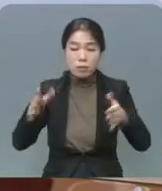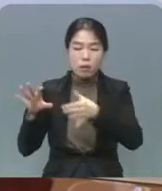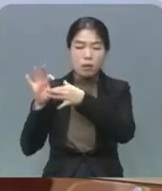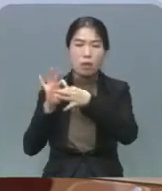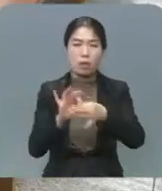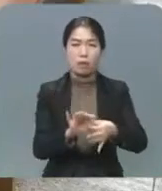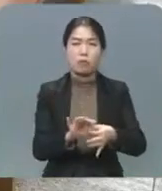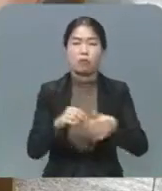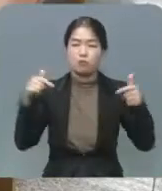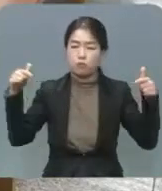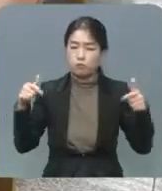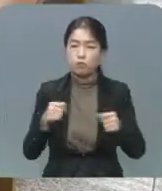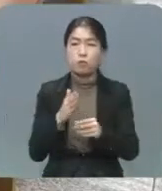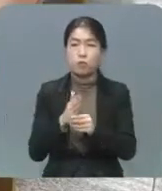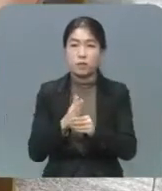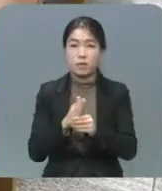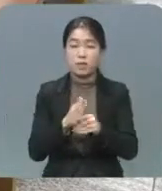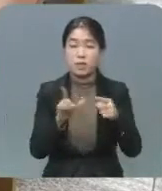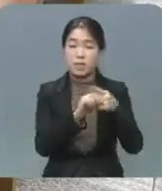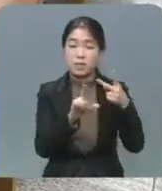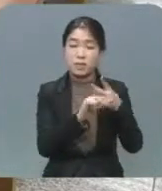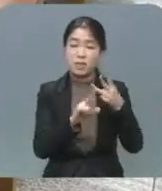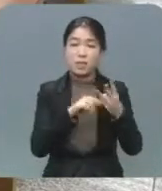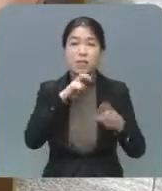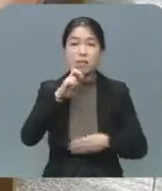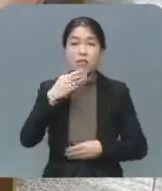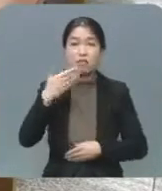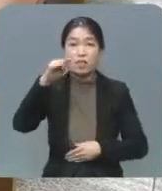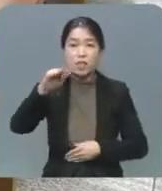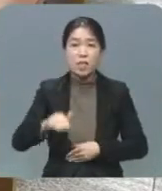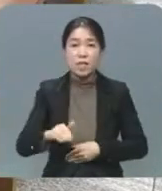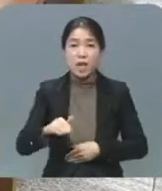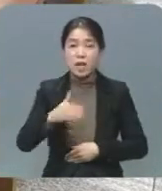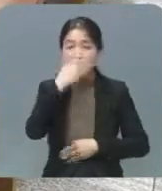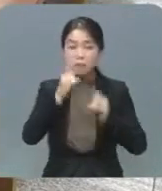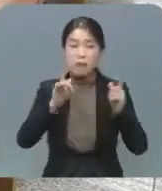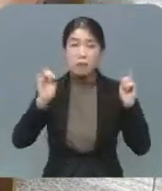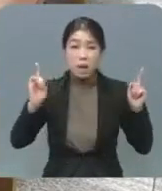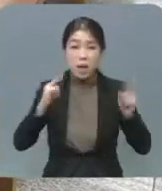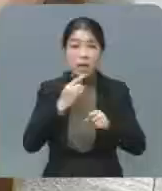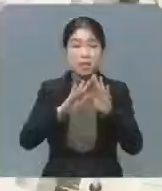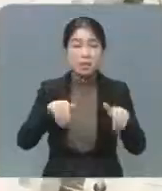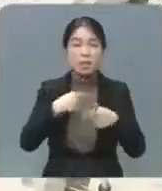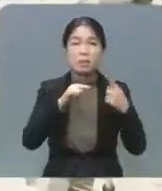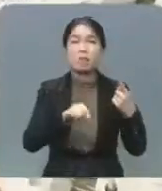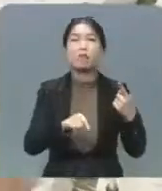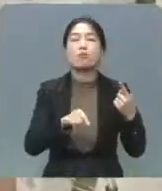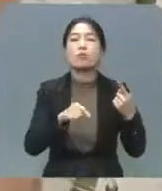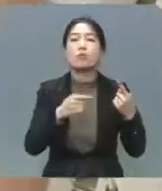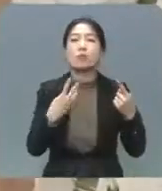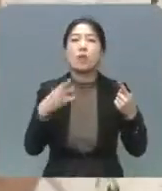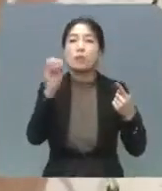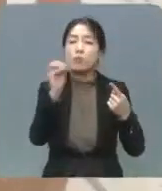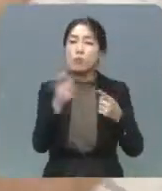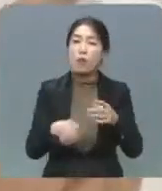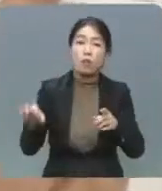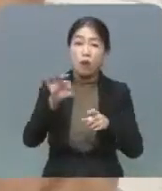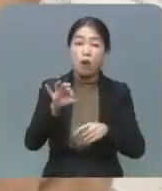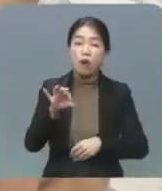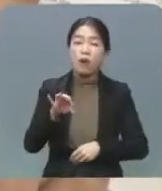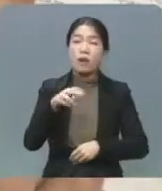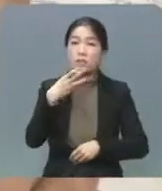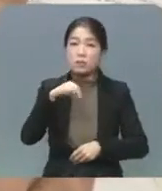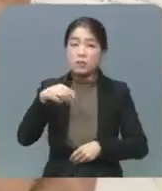있습니다 한편 올 1분기 29세 이하의 청년 실업률은 전남이 1년 전보다 6.3% 포인트 오른 13.4%